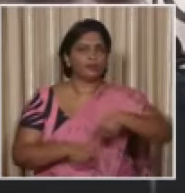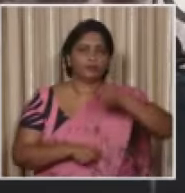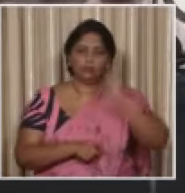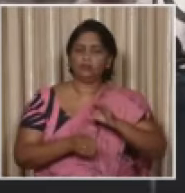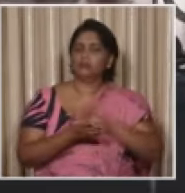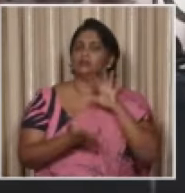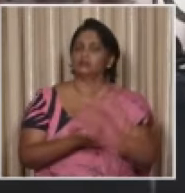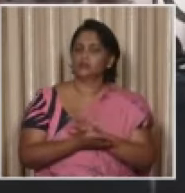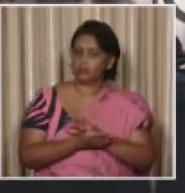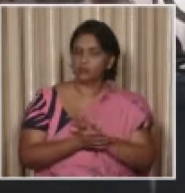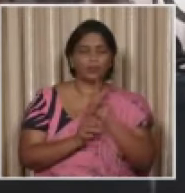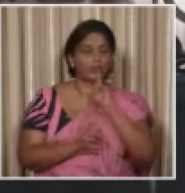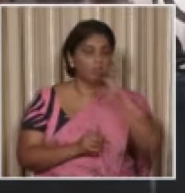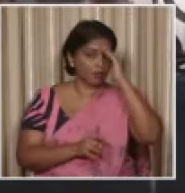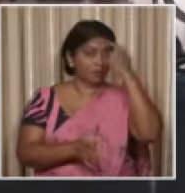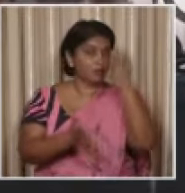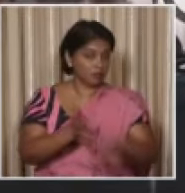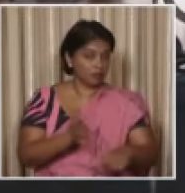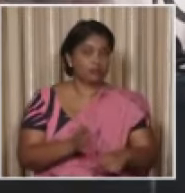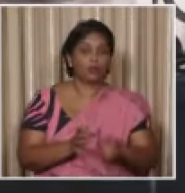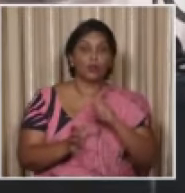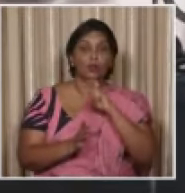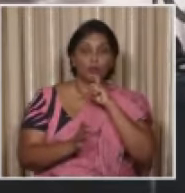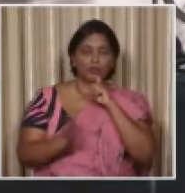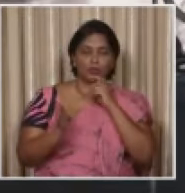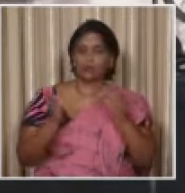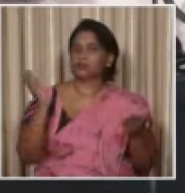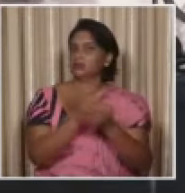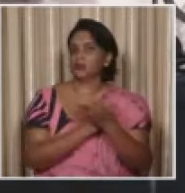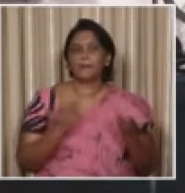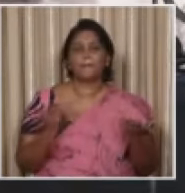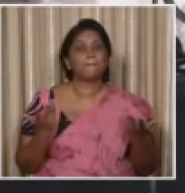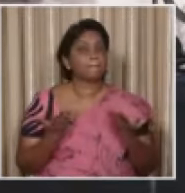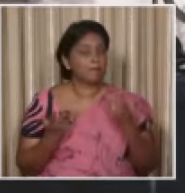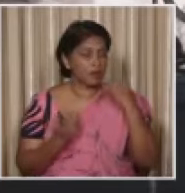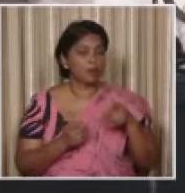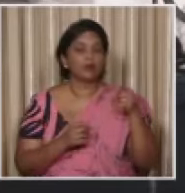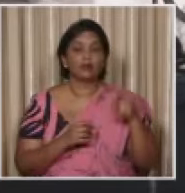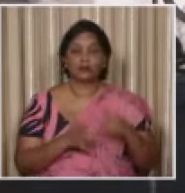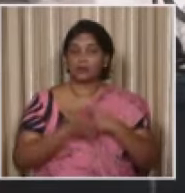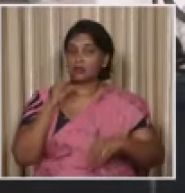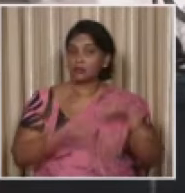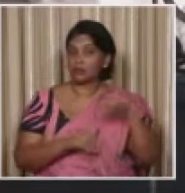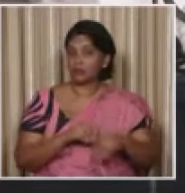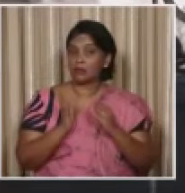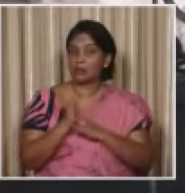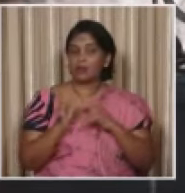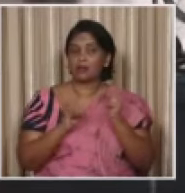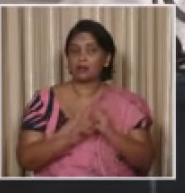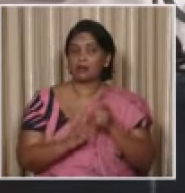කරගෙන කතානායකතුමා අත්සන් කරොත් අධිකරණයේ ඉදිරියේ අභියෝගෙන් ලක් කරන්න බැරි නිසා මැතිවරණ සිටියම